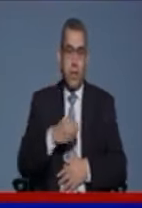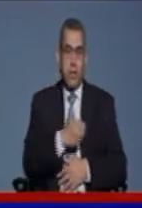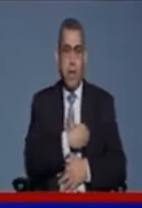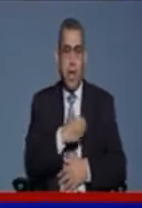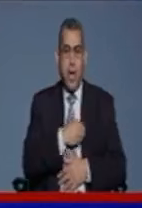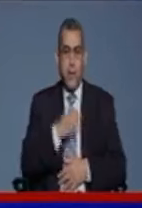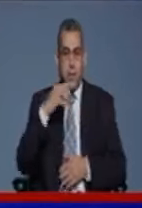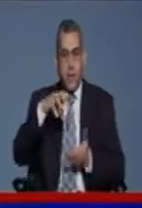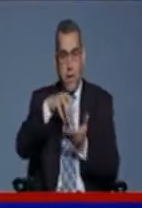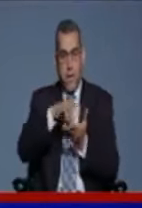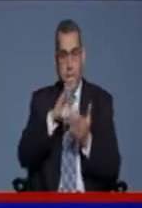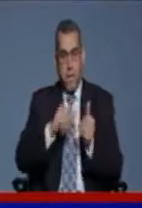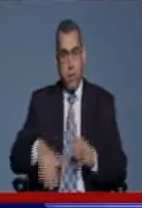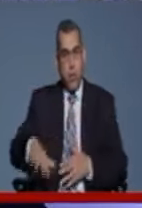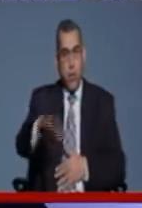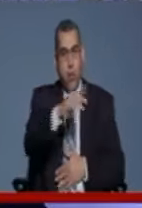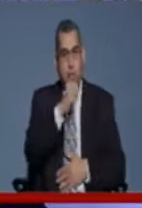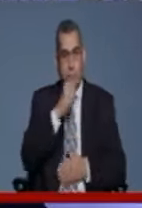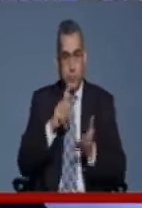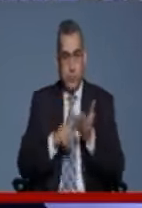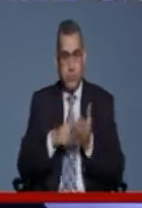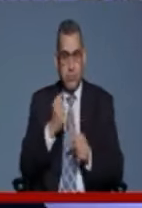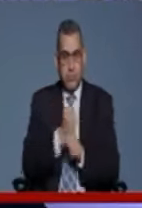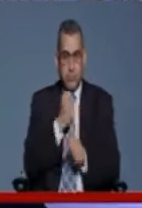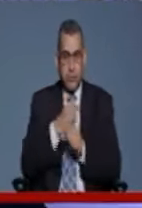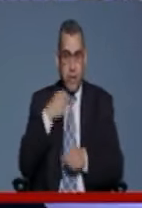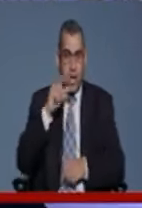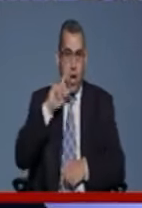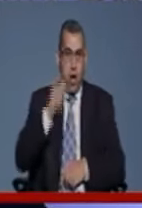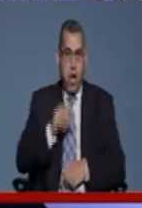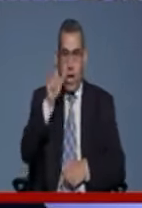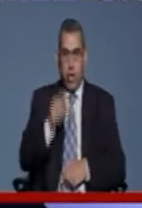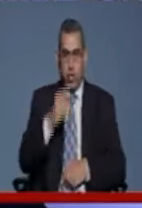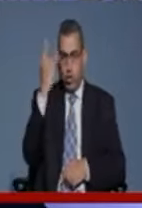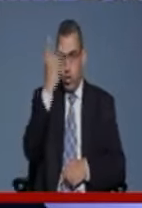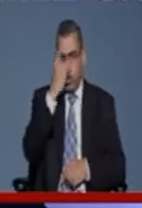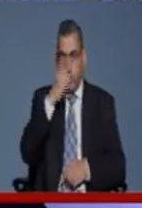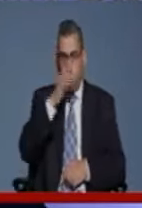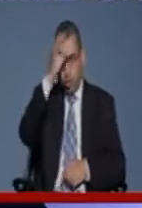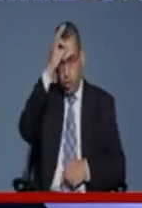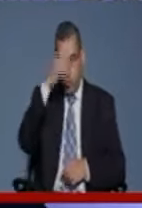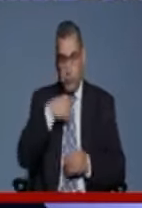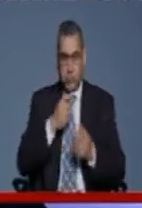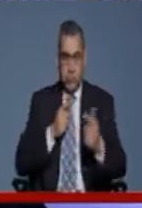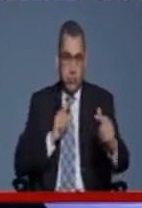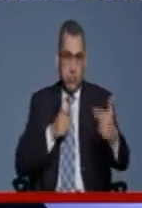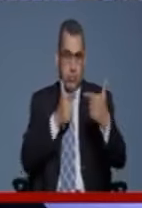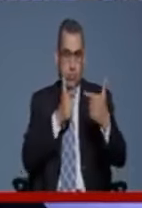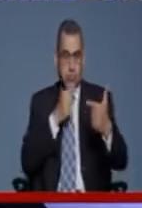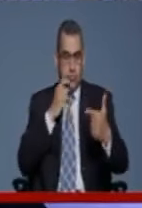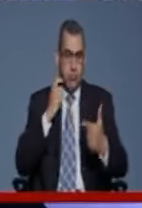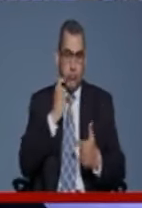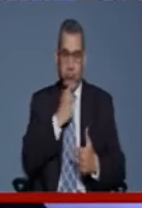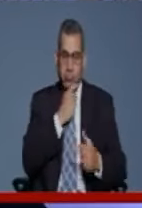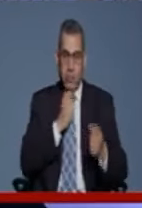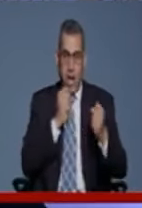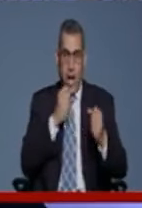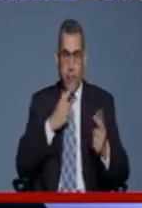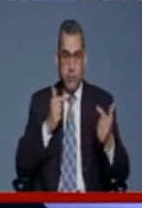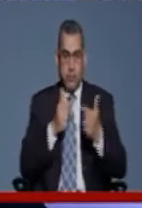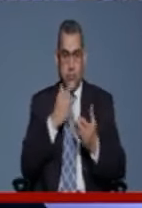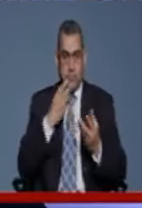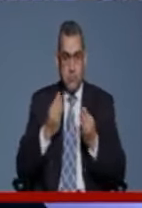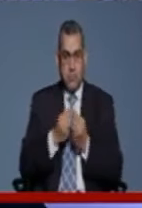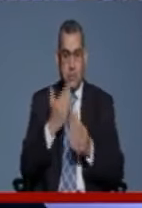المصرية، حين وقف رجال الشرطة ليخوضوا واحدة من أشرف المعارك، ترسيخاً